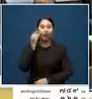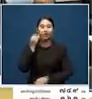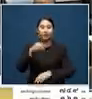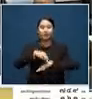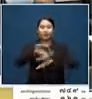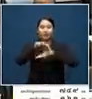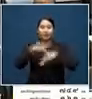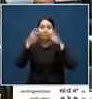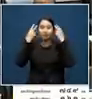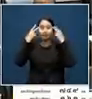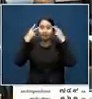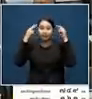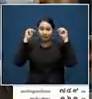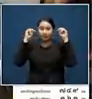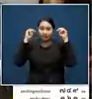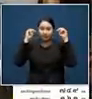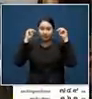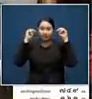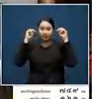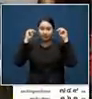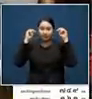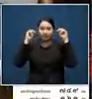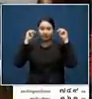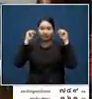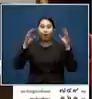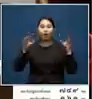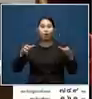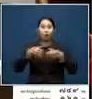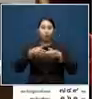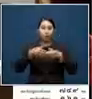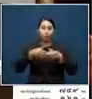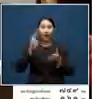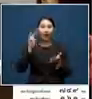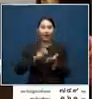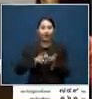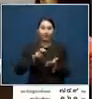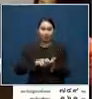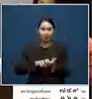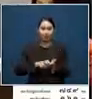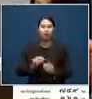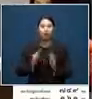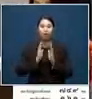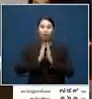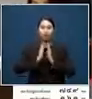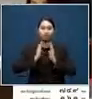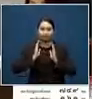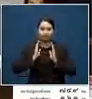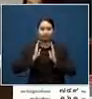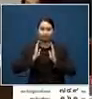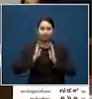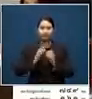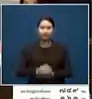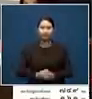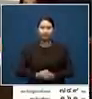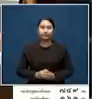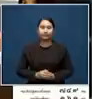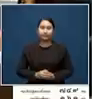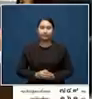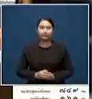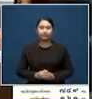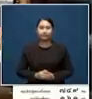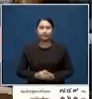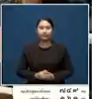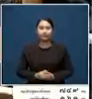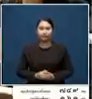ชมฮะวันโหวตเนี่ยไม่ว่าจะเป็นส.ส.ส.ว.ส.ส.จากรัฐบาลปัจจุบันเนี่ยนะลุกขึ้นมาอภิปร